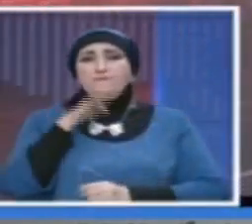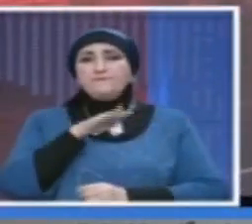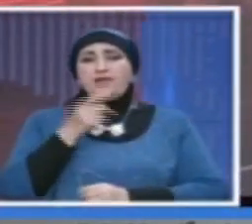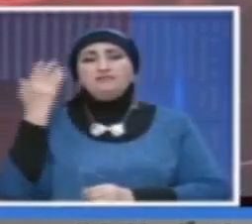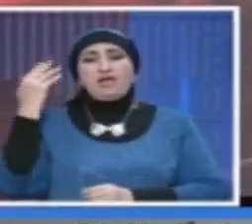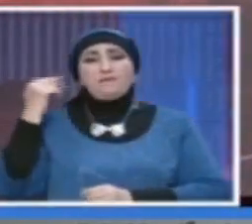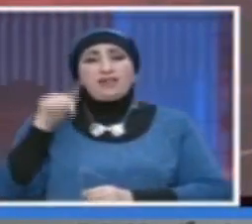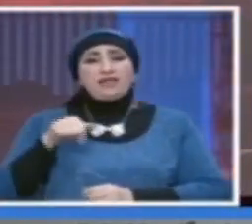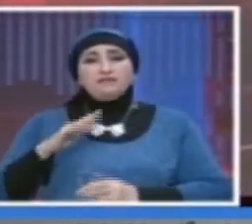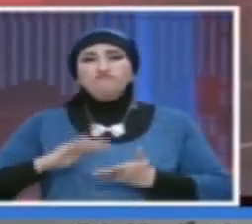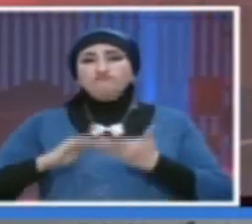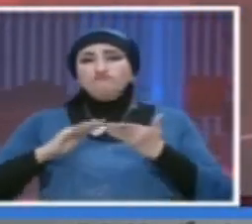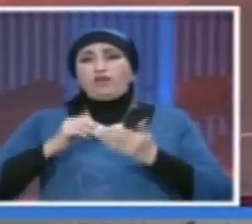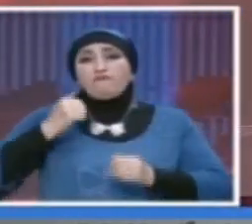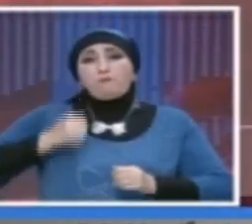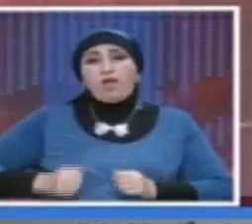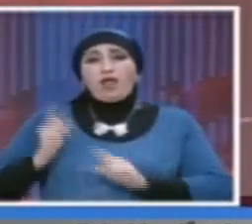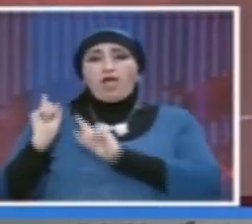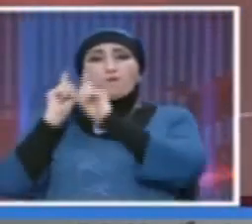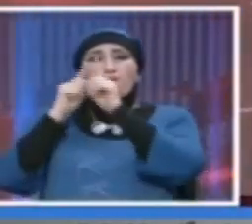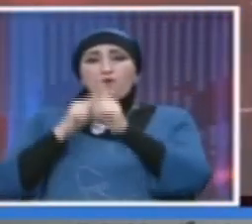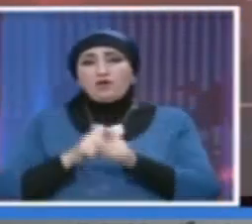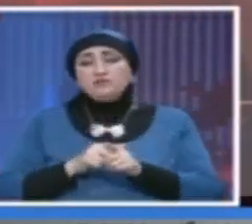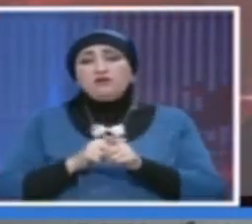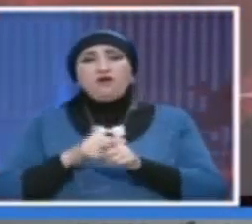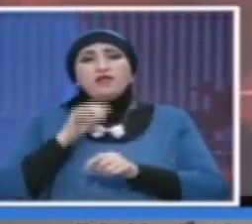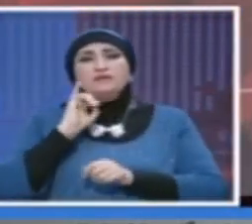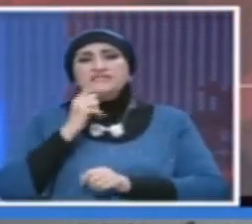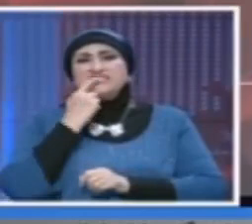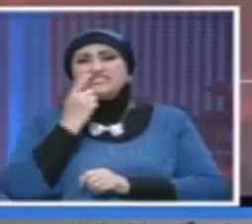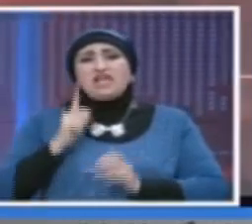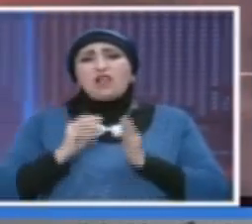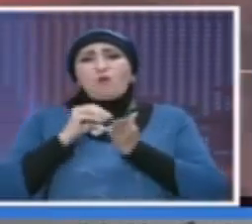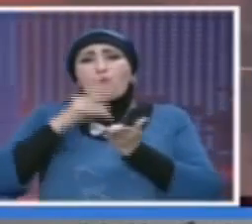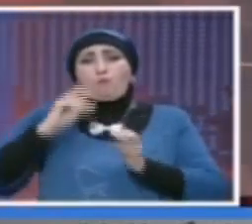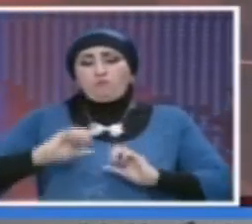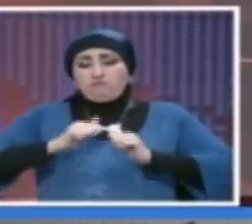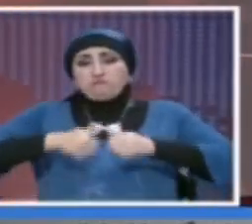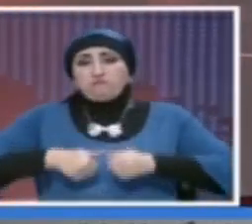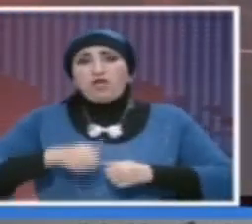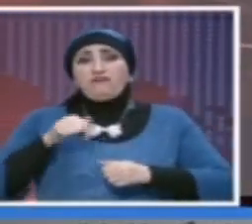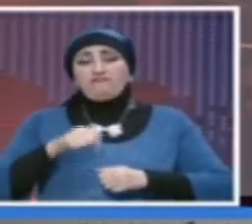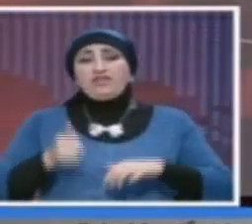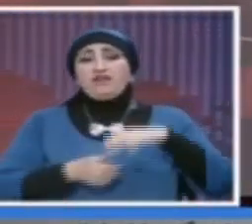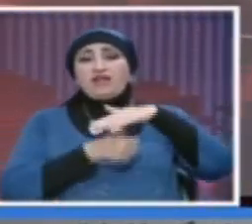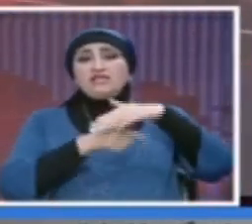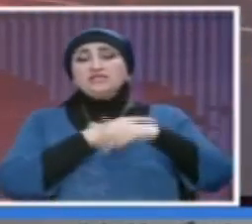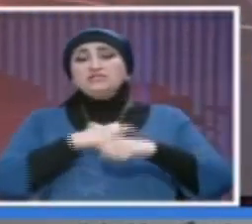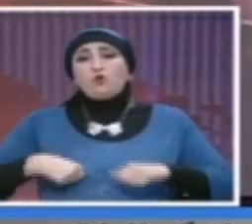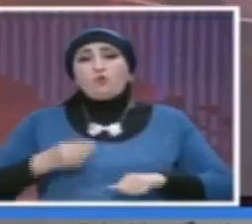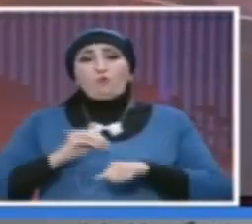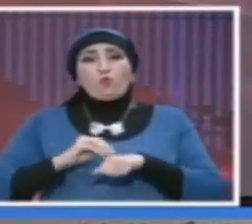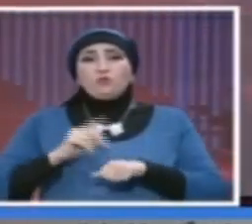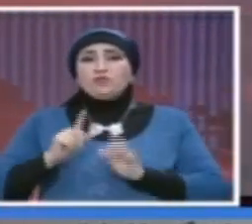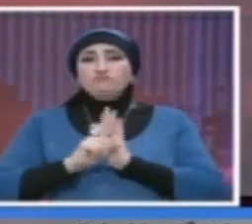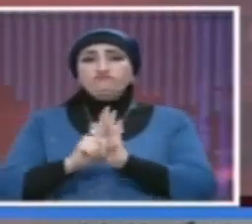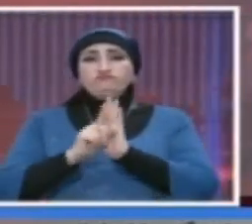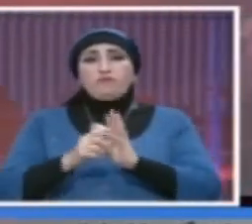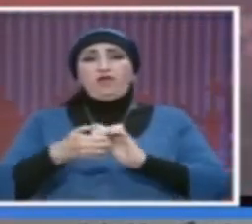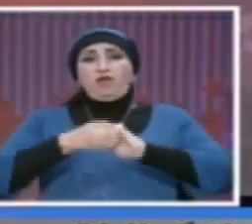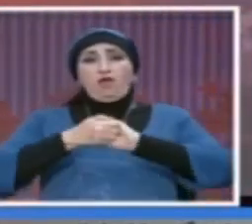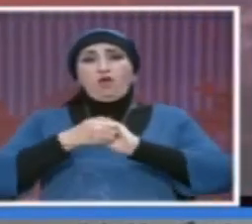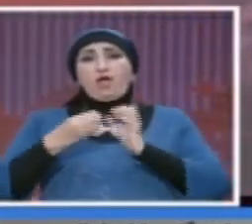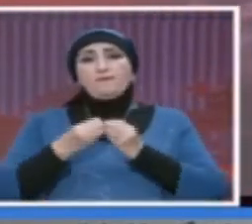في نهضة البحرين على مدار نصف القرن منذ توليه رئاسة الوزراء، وحرصه على دعم وتعزيز